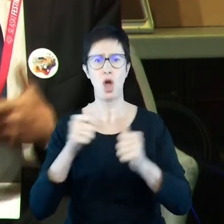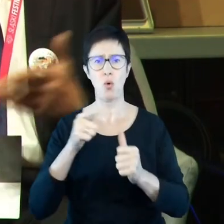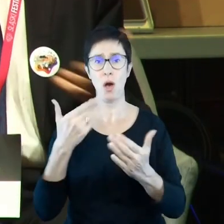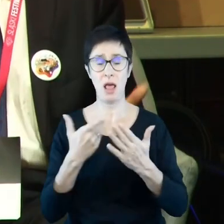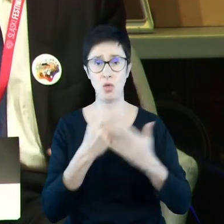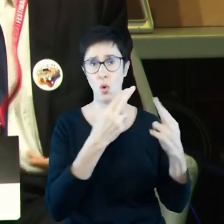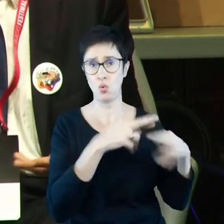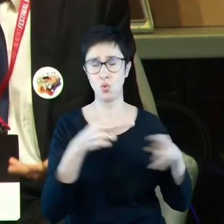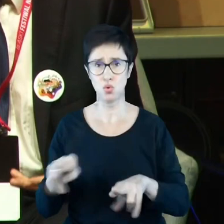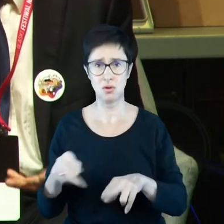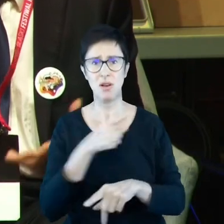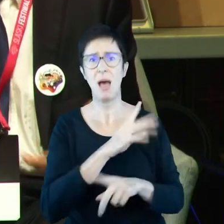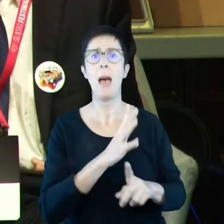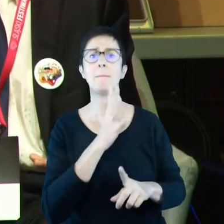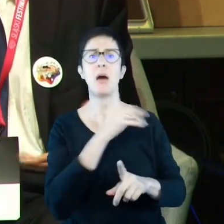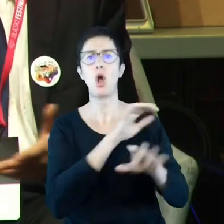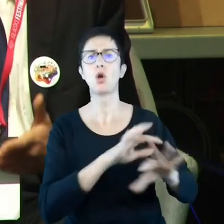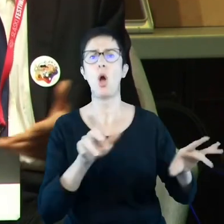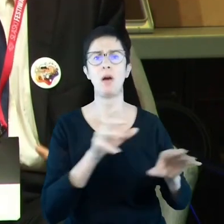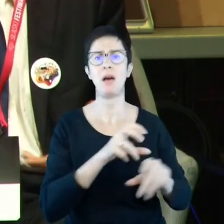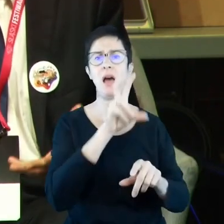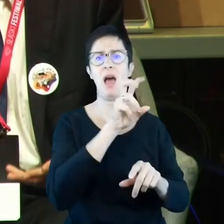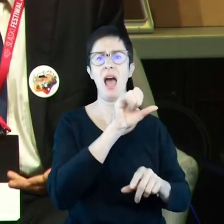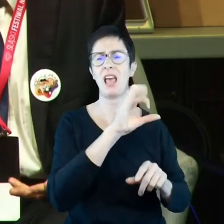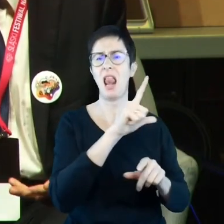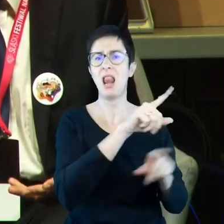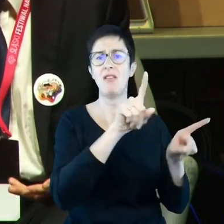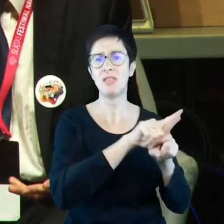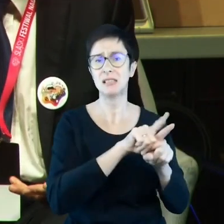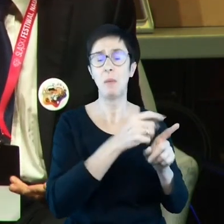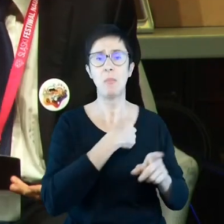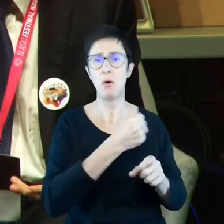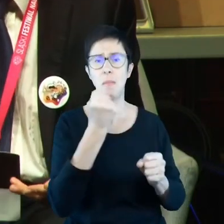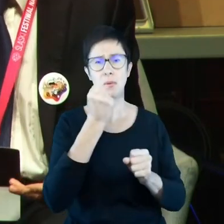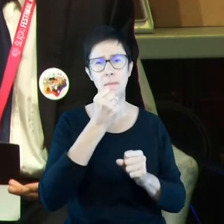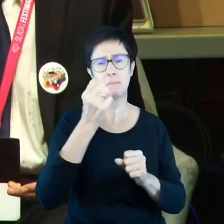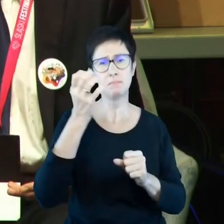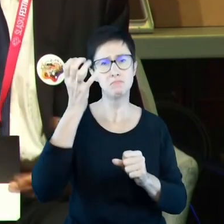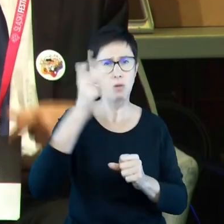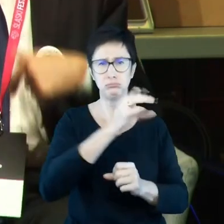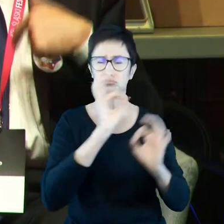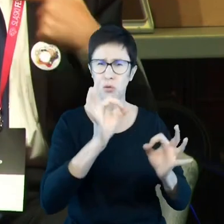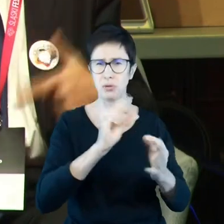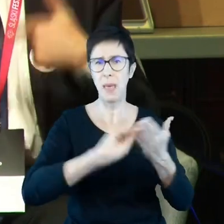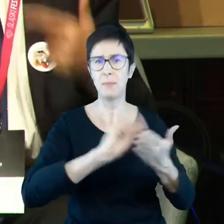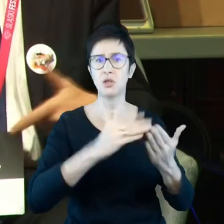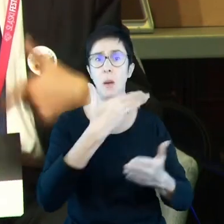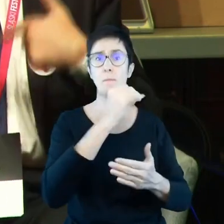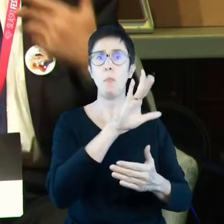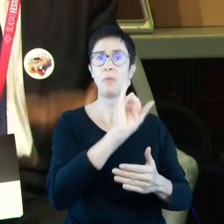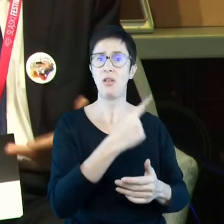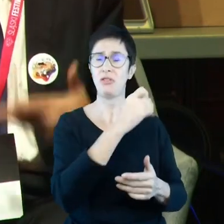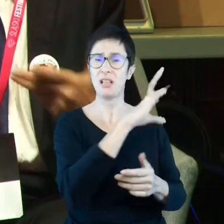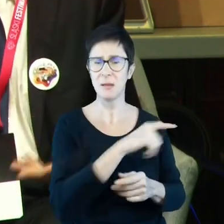od amerykańskiego kompozytora Jacka Hagiego, który też genialnego Moby Dicka napisał, że jego rola nie była